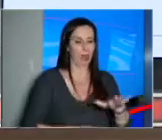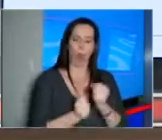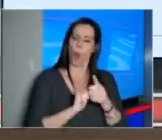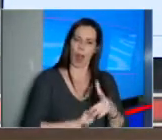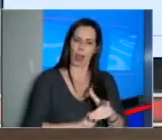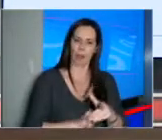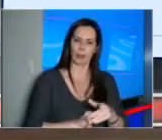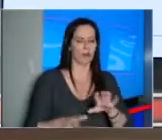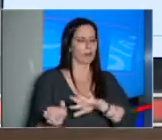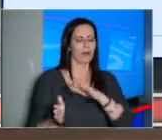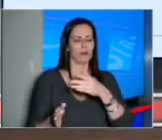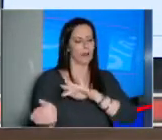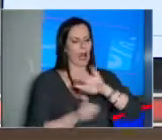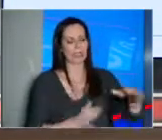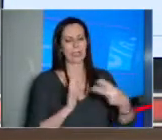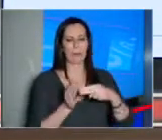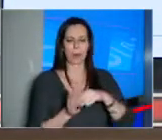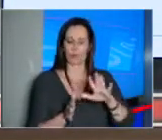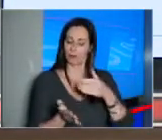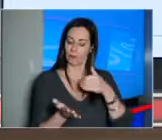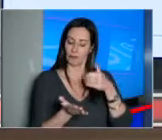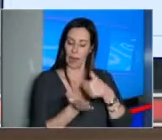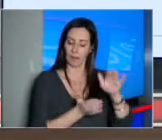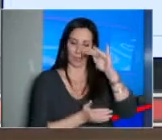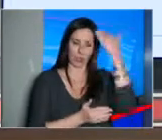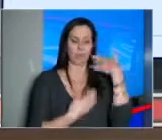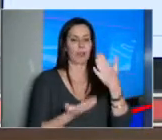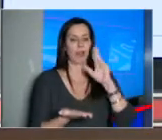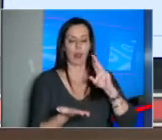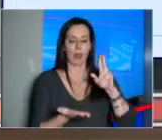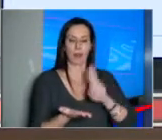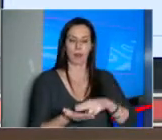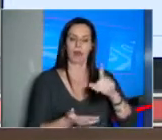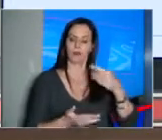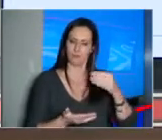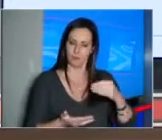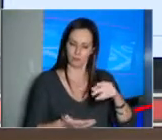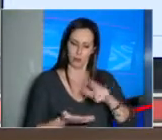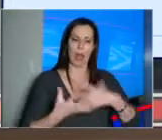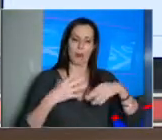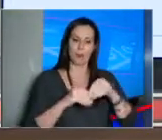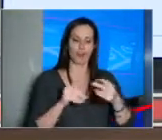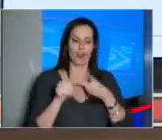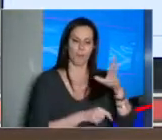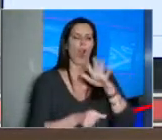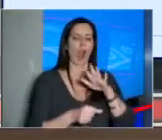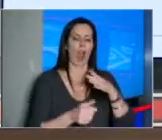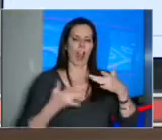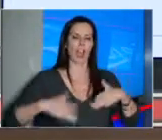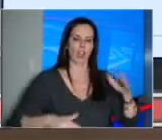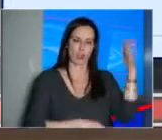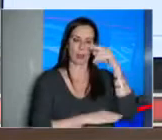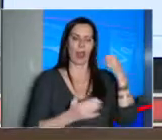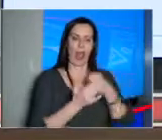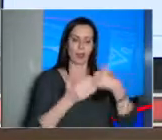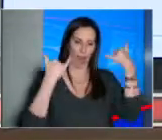אולי לנקות את הפוליטיקה מקיצוניים ולתת הכרה, צדק וריפוי למשפחות שעברו את ההכחשה והשקר של המדינה